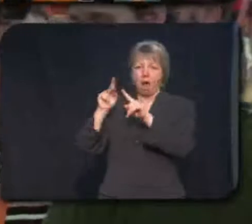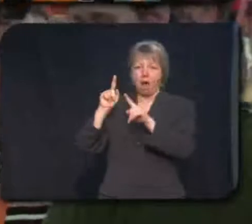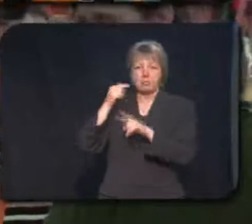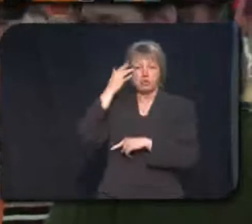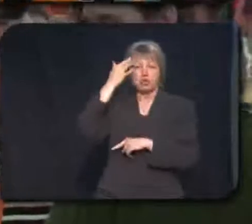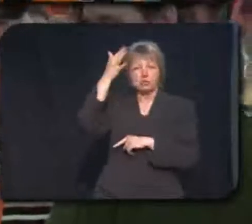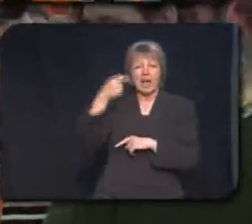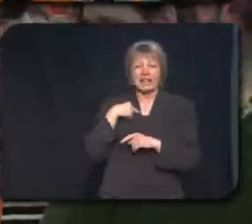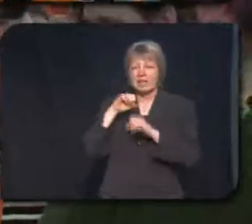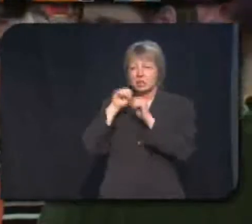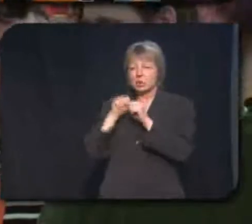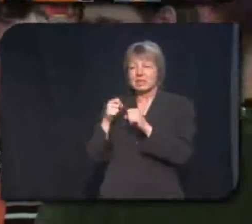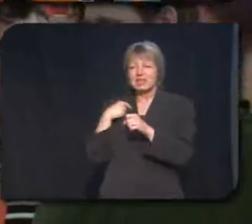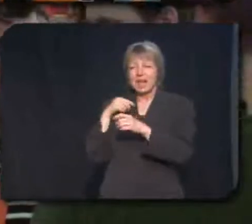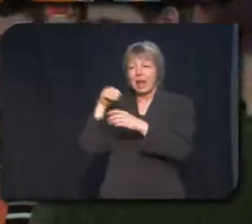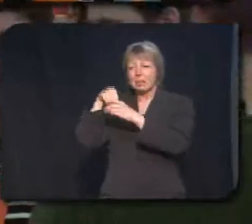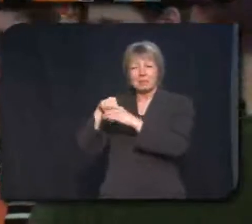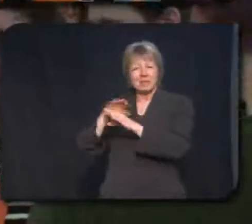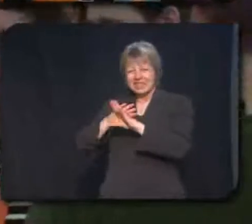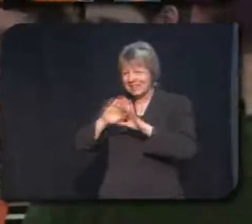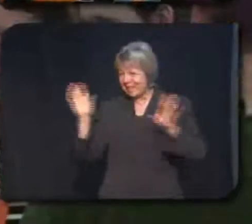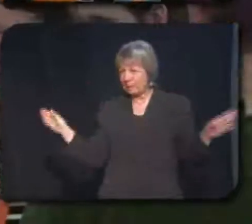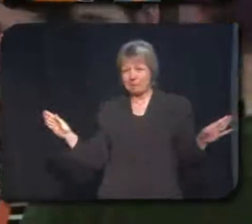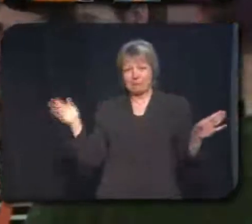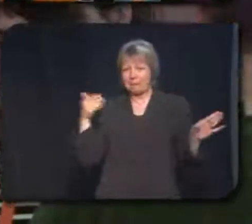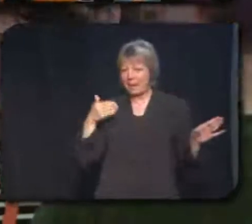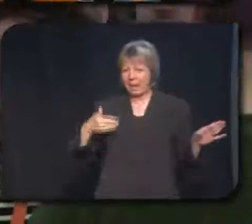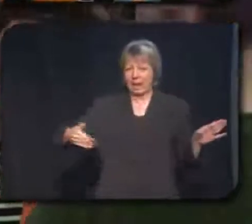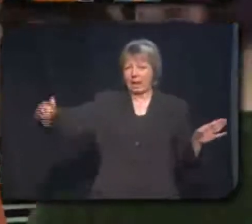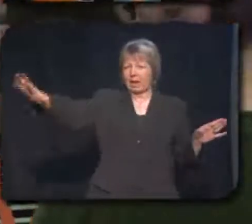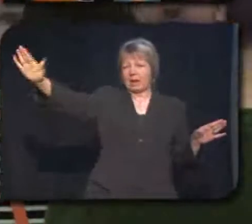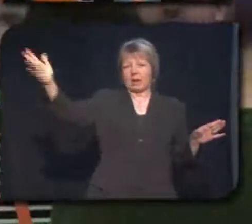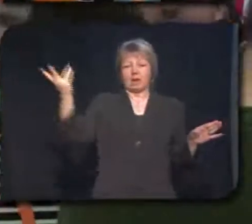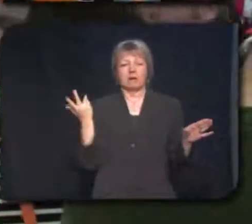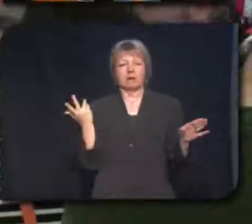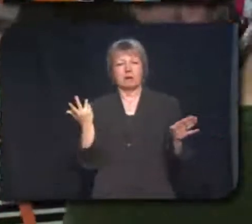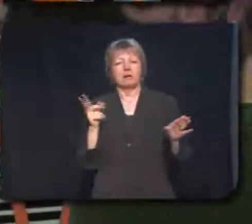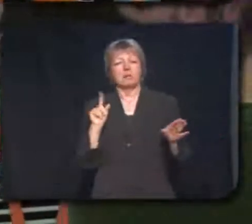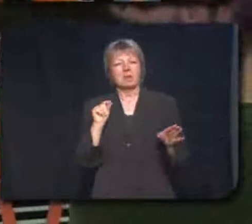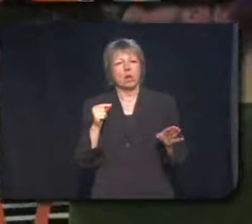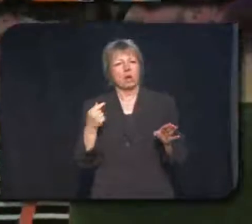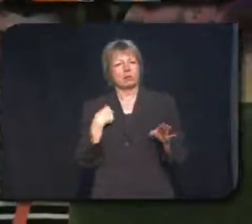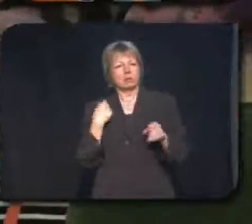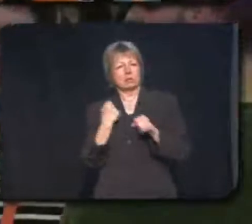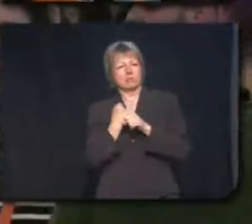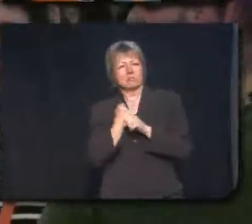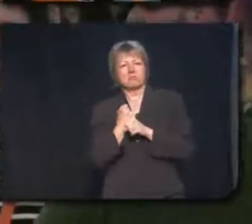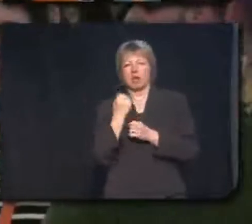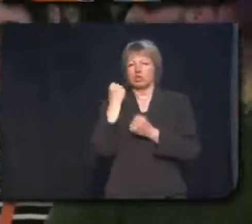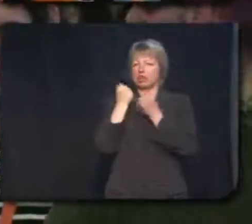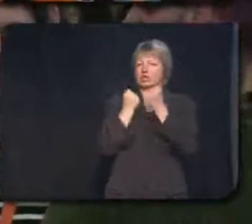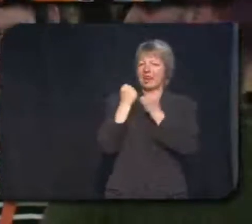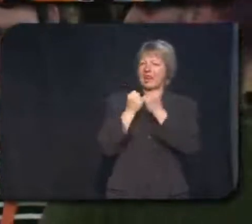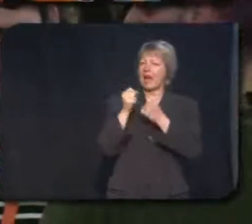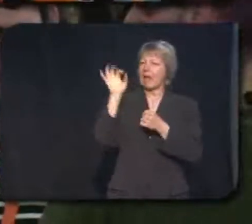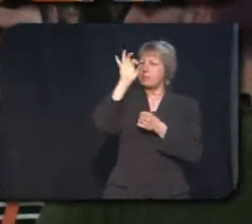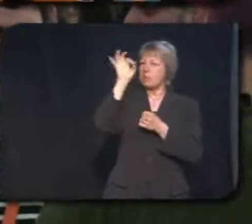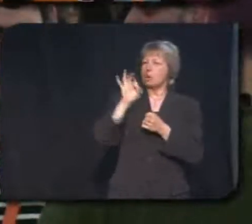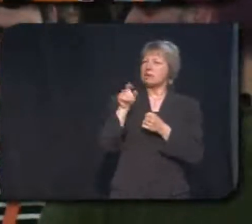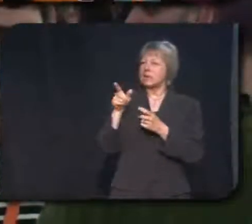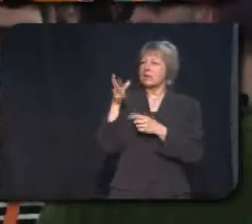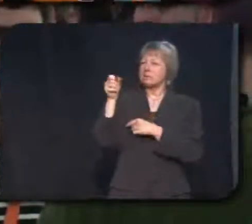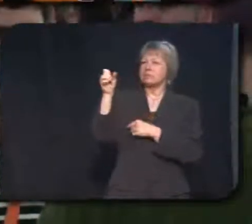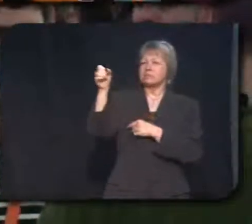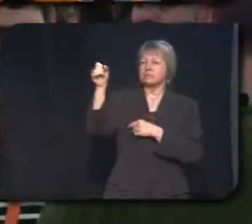an dem System teilnehme dass ich damit die Prozentzahlen schwieriger mache zu erreichen sprich ich